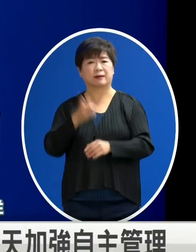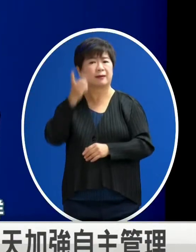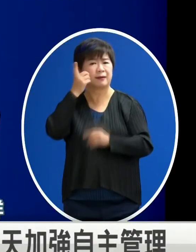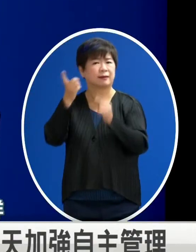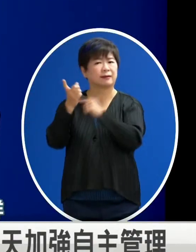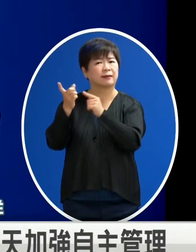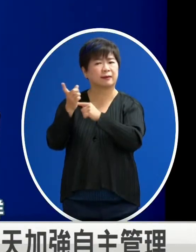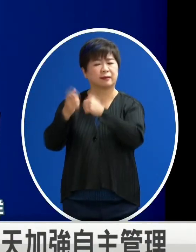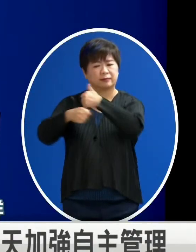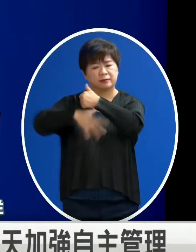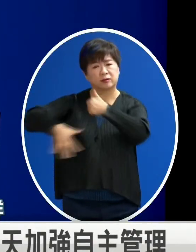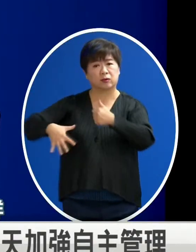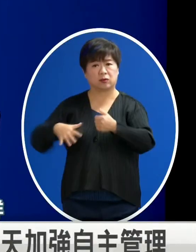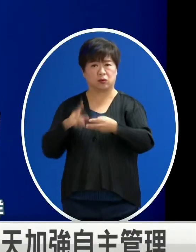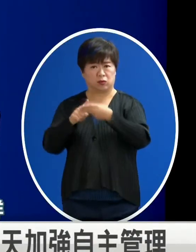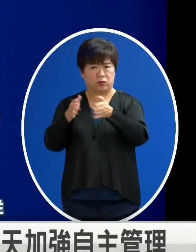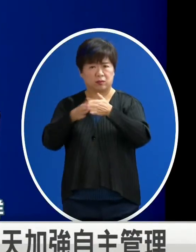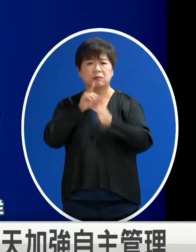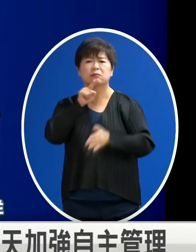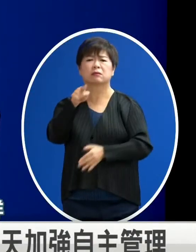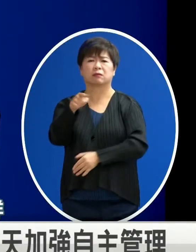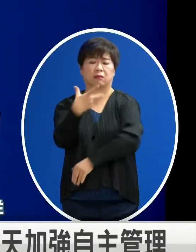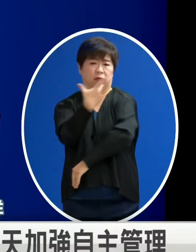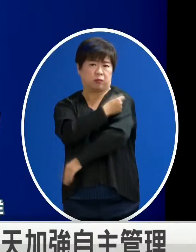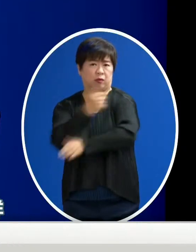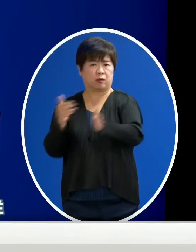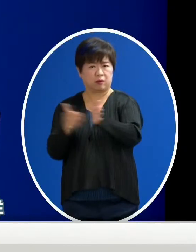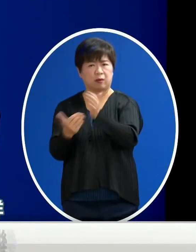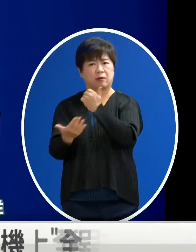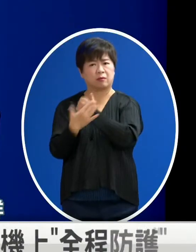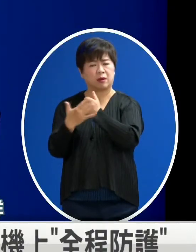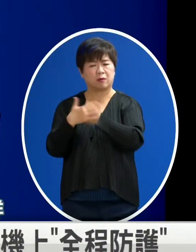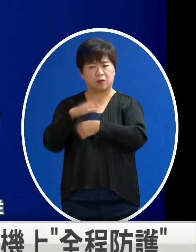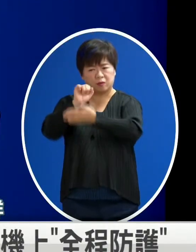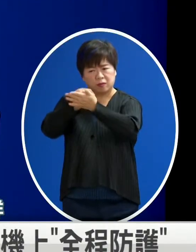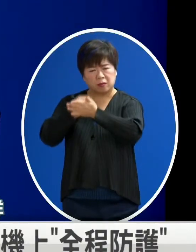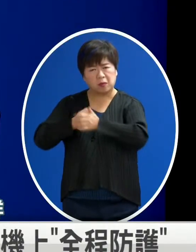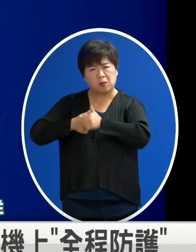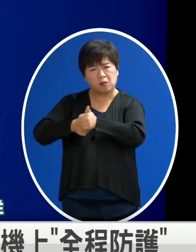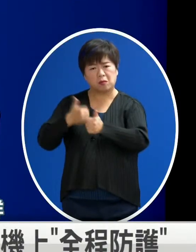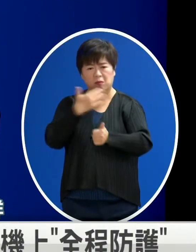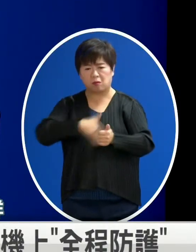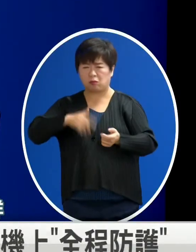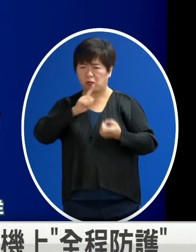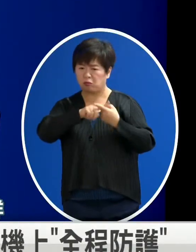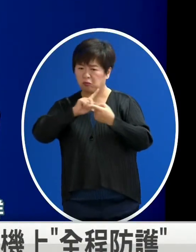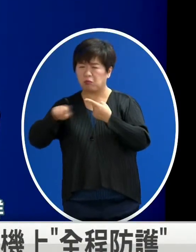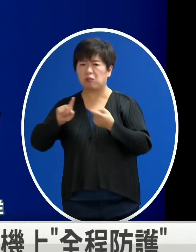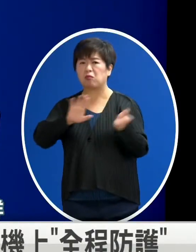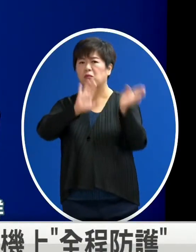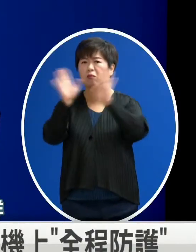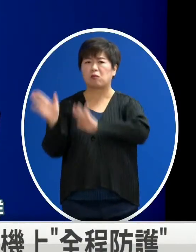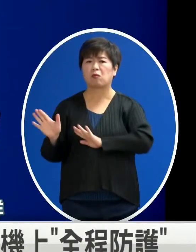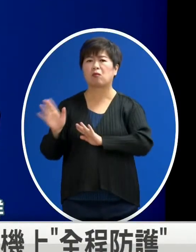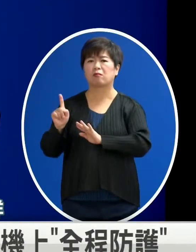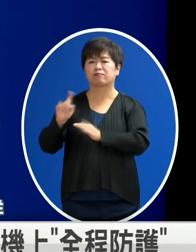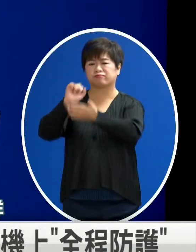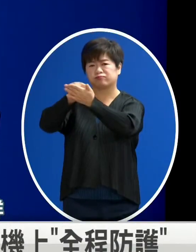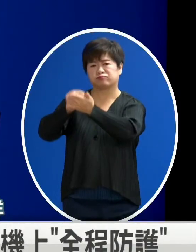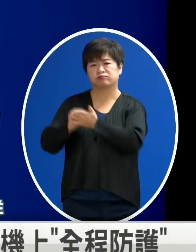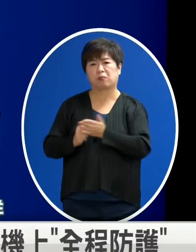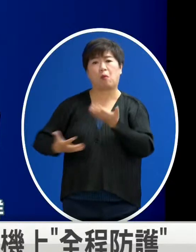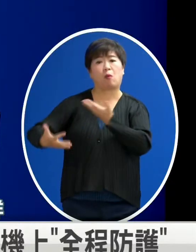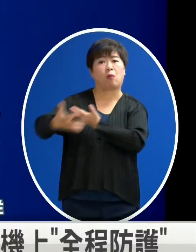要就是去用主动监测的方式来做这个常见症状的一个通报。那